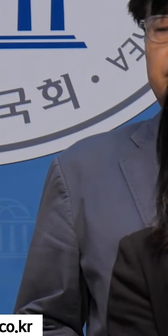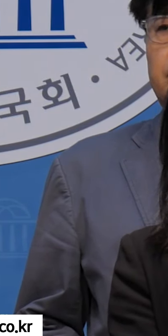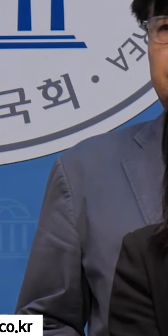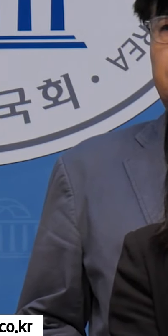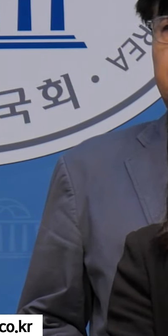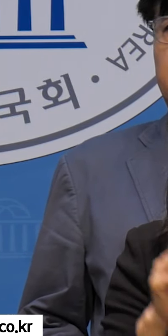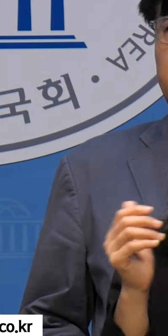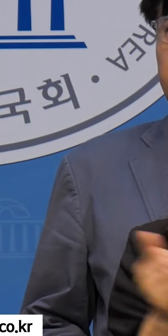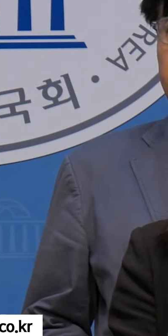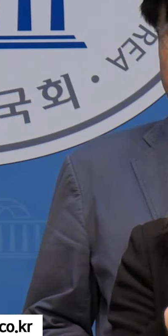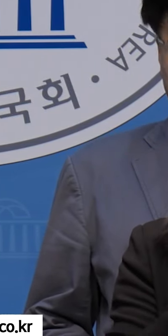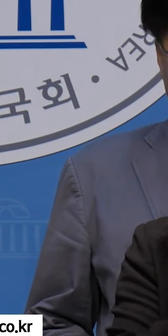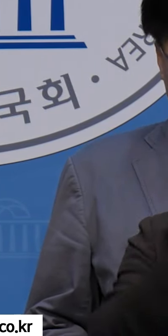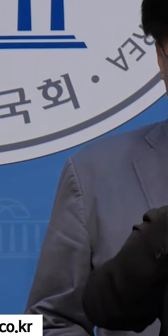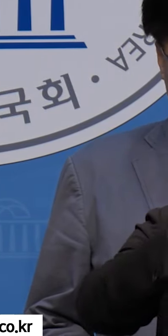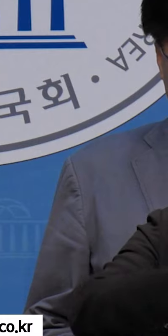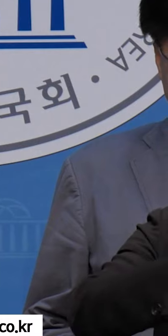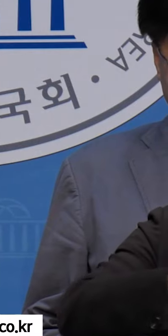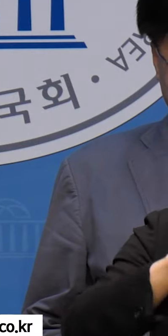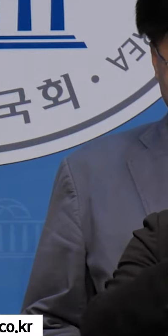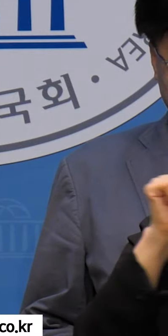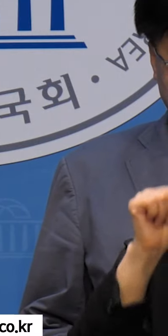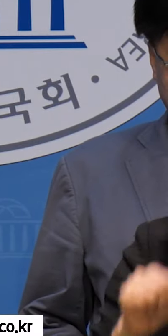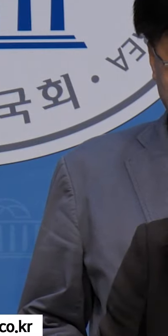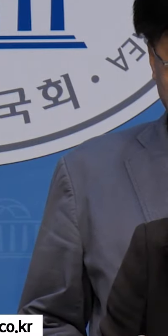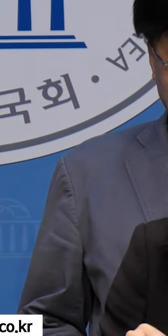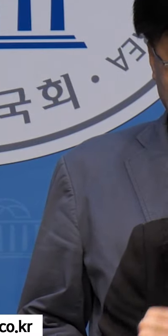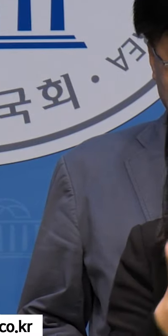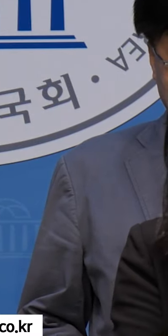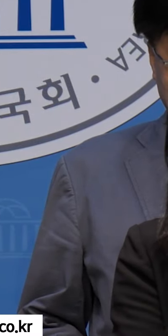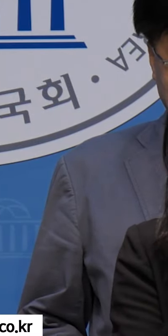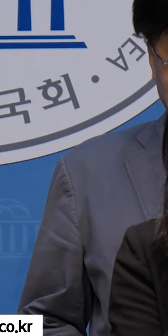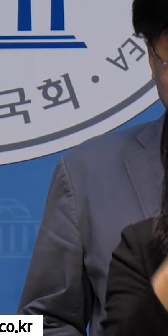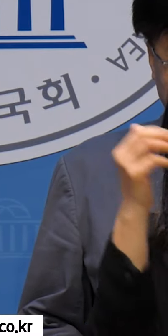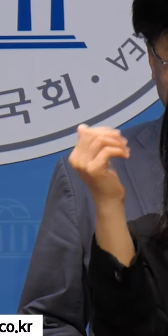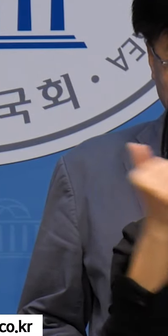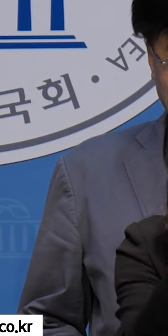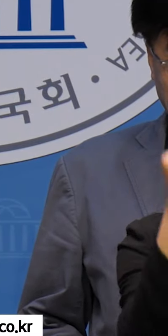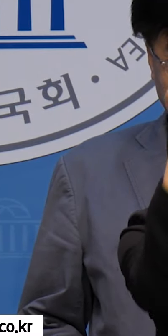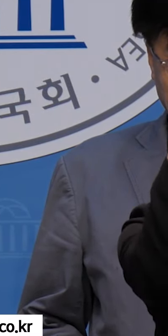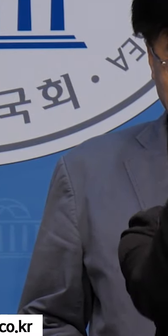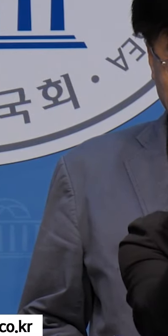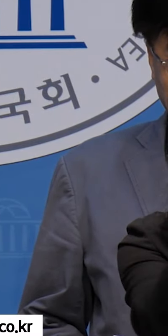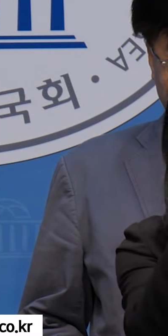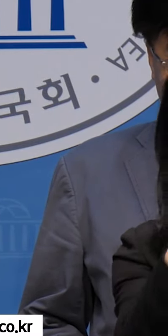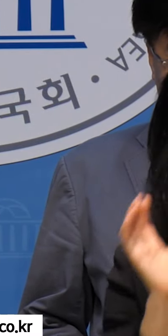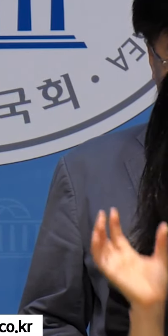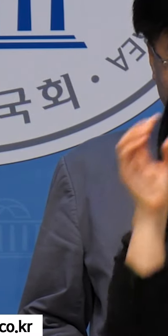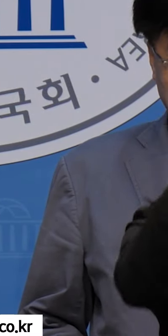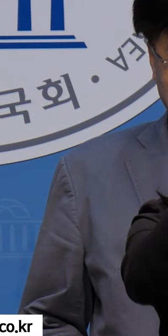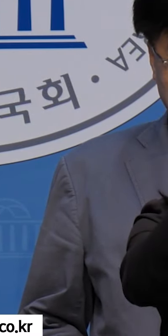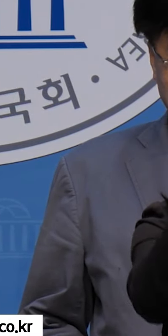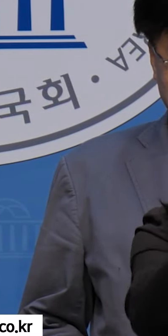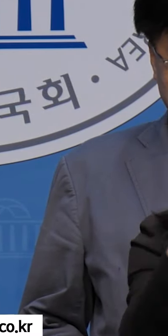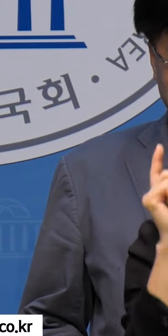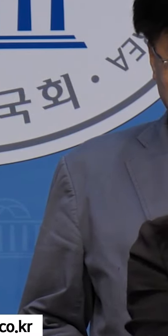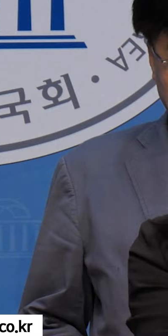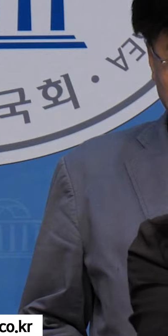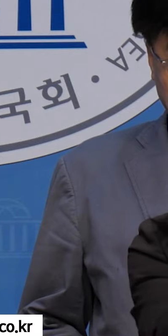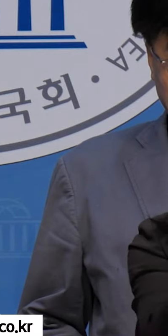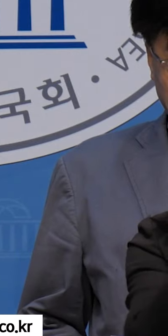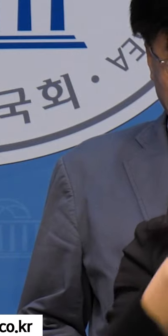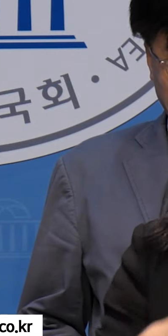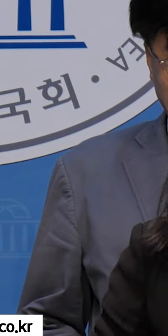정치 시스템도 헌법에 반영하는 구조가 이루어져야 됩니다. 따라서 지방분권 균형 발전을 위한 수평적 분권,